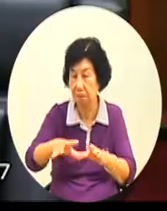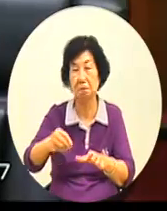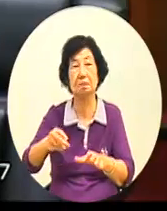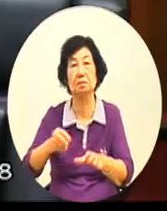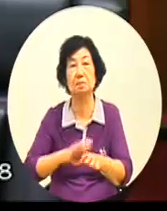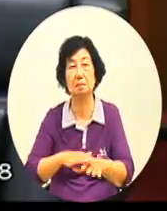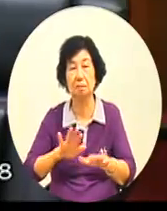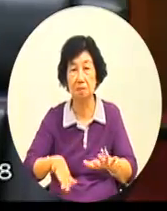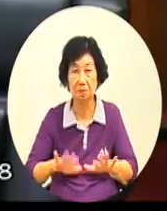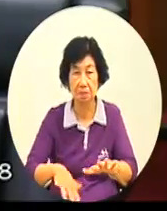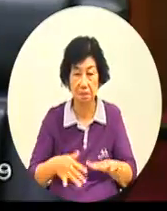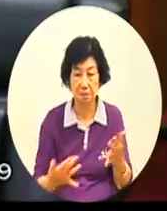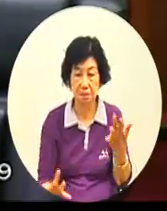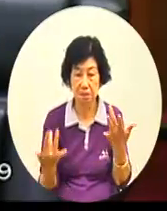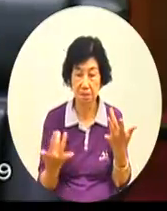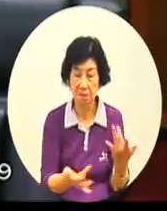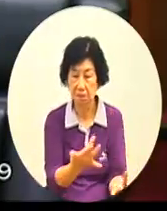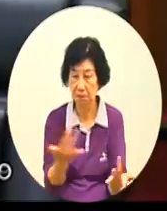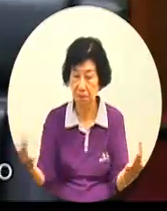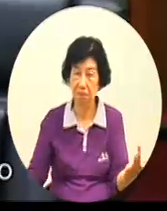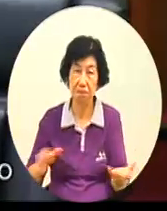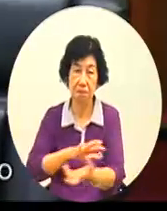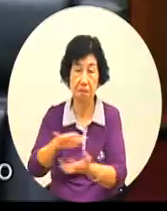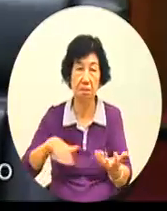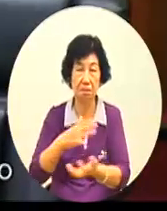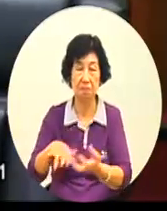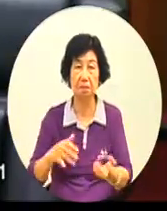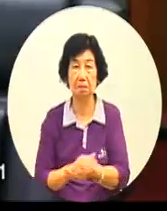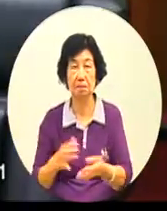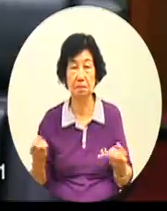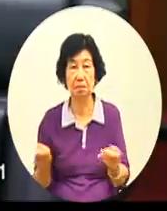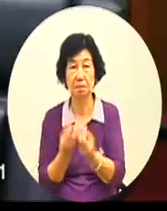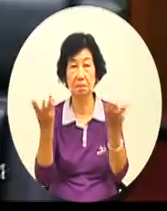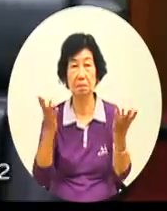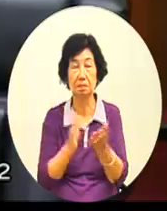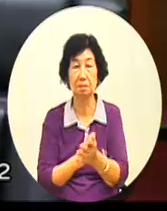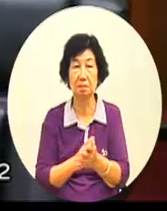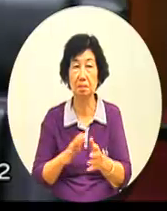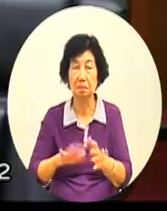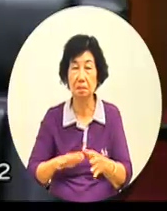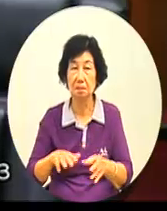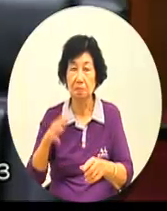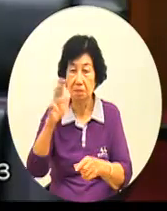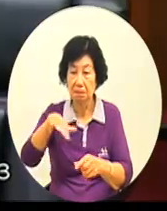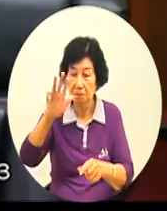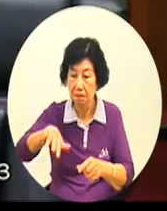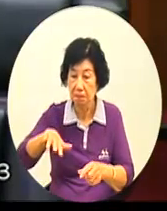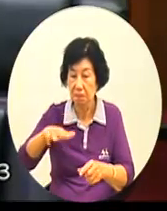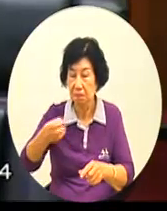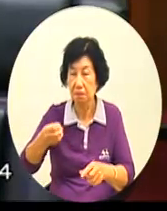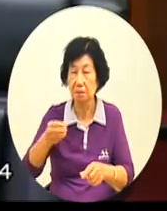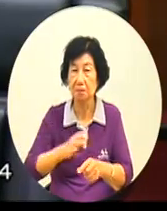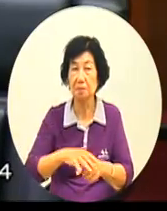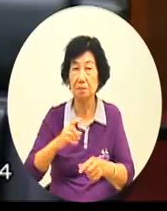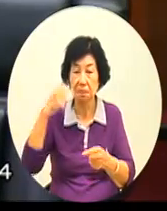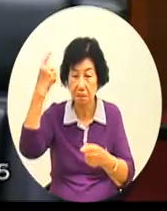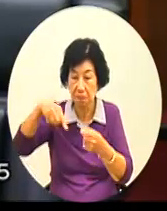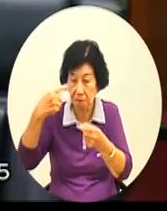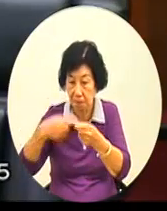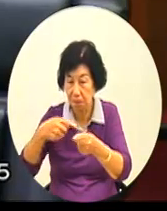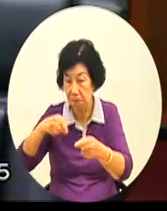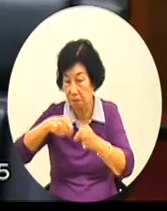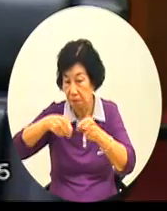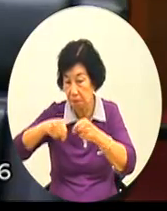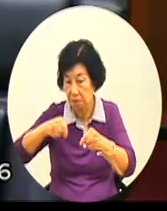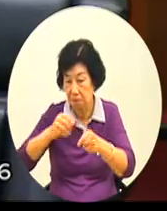生。是不是到这个8000万到最后呢？明年是3年的计划，是不是到最后明年又没了？这个经费又被收